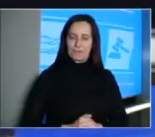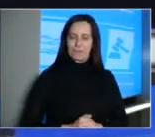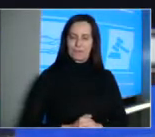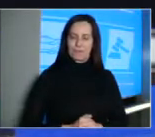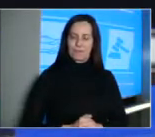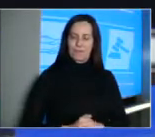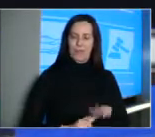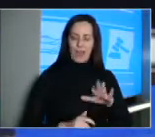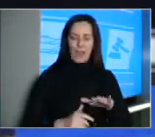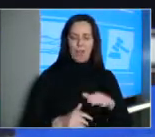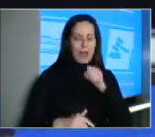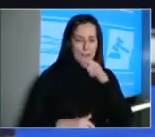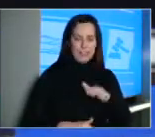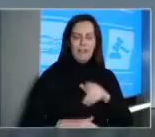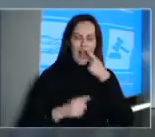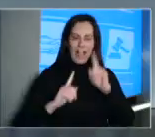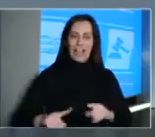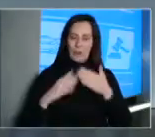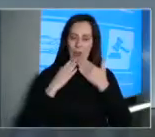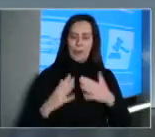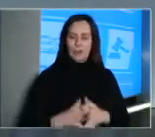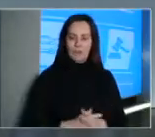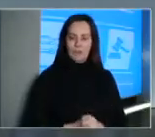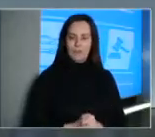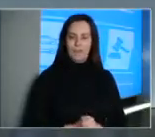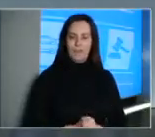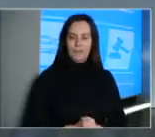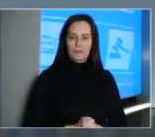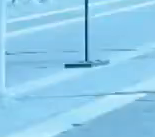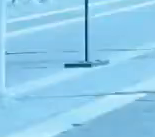העברית, גם על הפנסיות וגם על הגז. תודה לך. בשמחה, תודה.